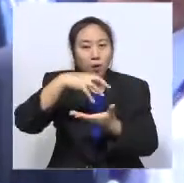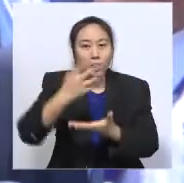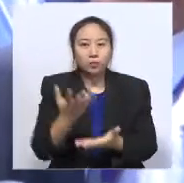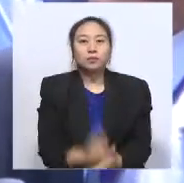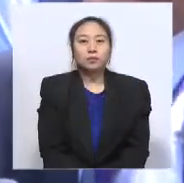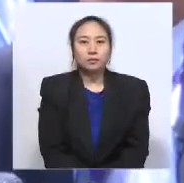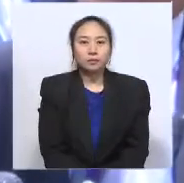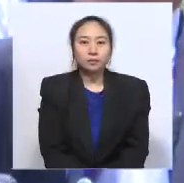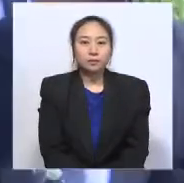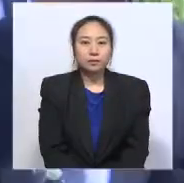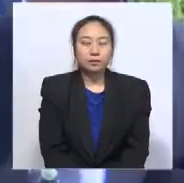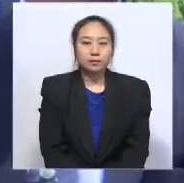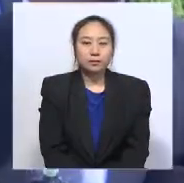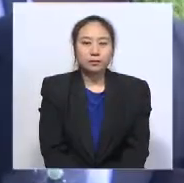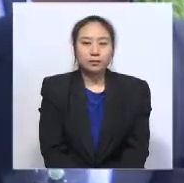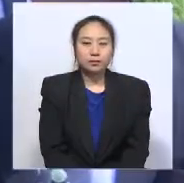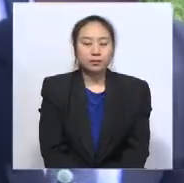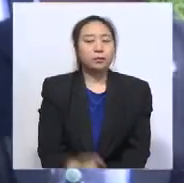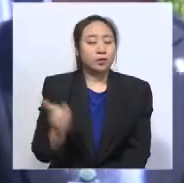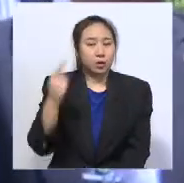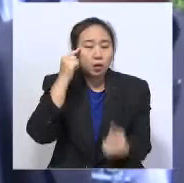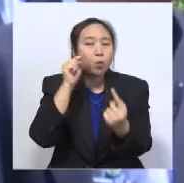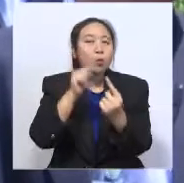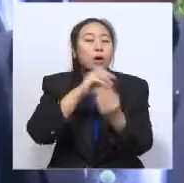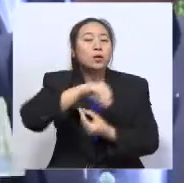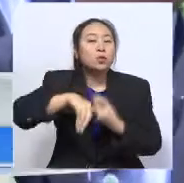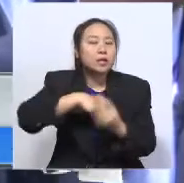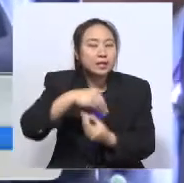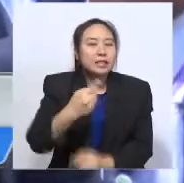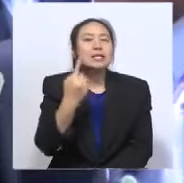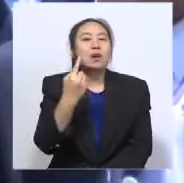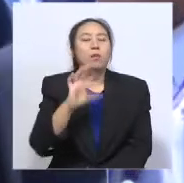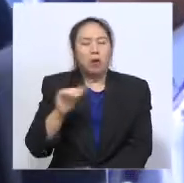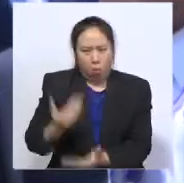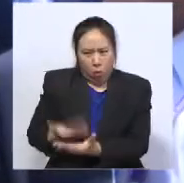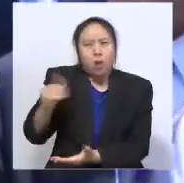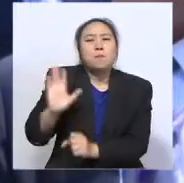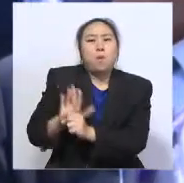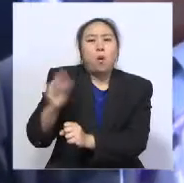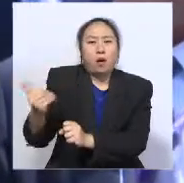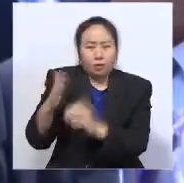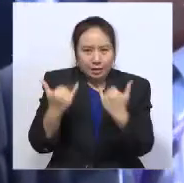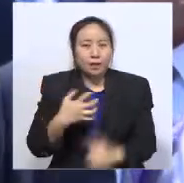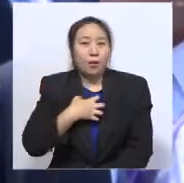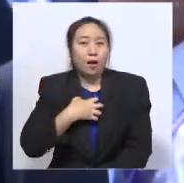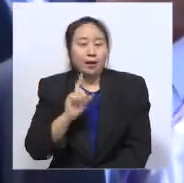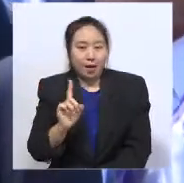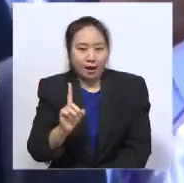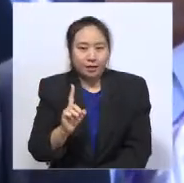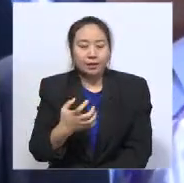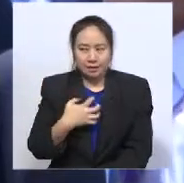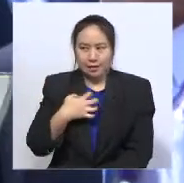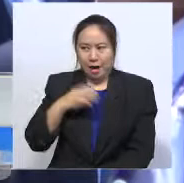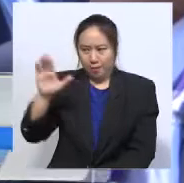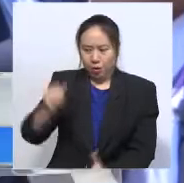ค่ะ เขาไม่ได้มุ่งหวังเรื่องเศรษฐกิจธุรกิจเขาอย่างเดียวเขาเพียงพอแล้วเพราะนั้นวันนี้เขาต้องการผมก็บอกตรงกันนะเขาอยากให้เข้ามาส